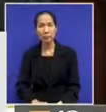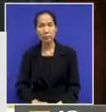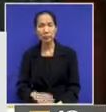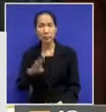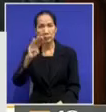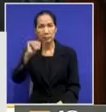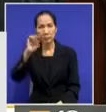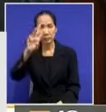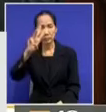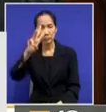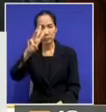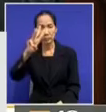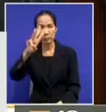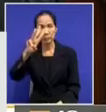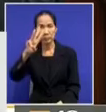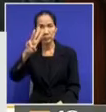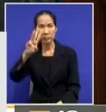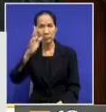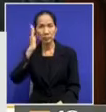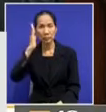นายโกวิทพวงงาม